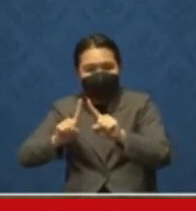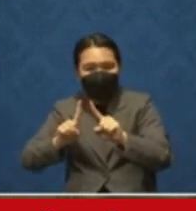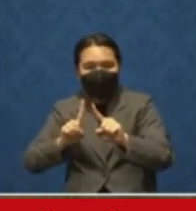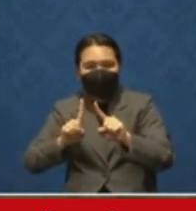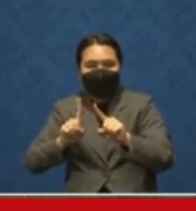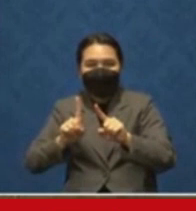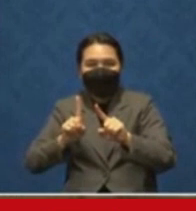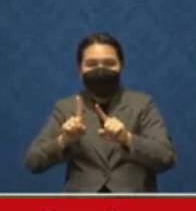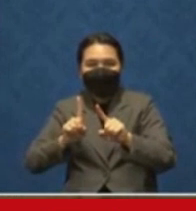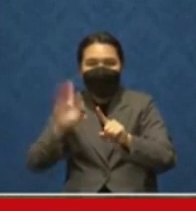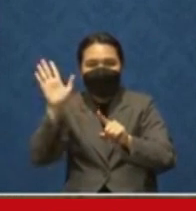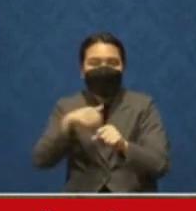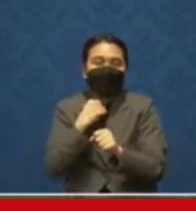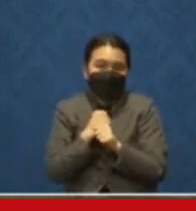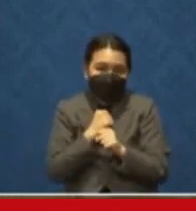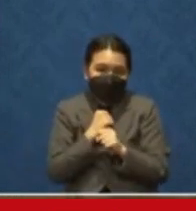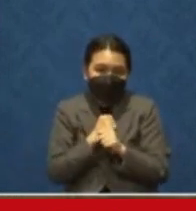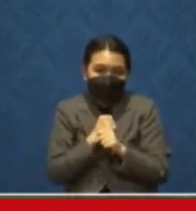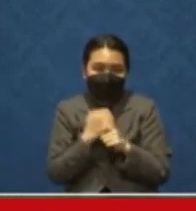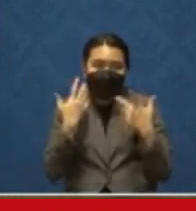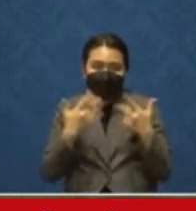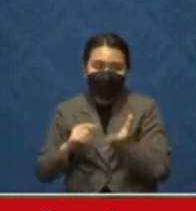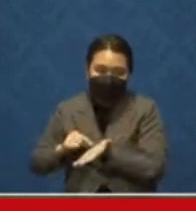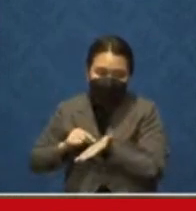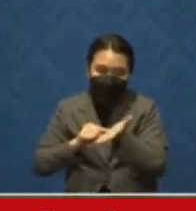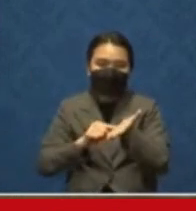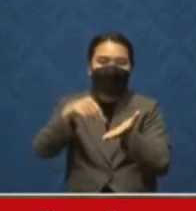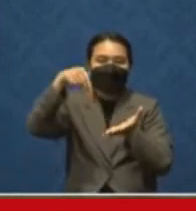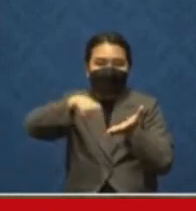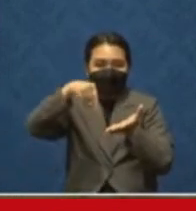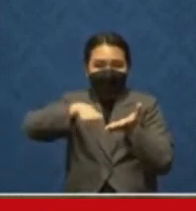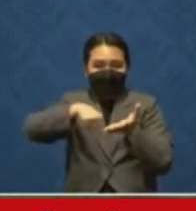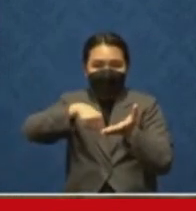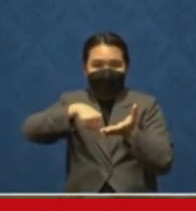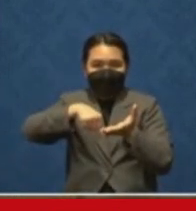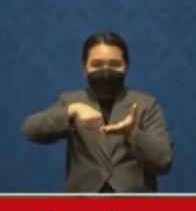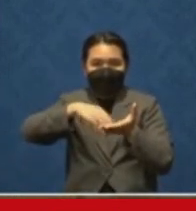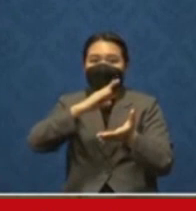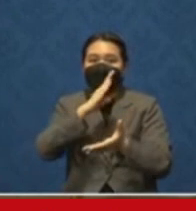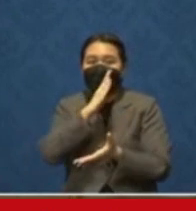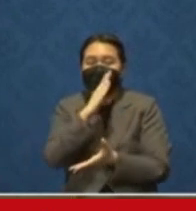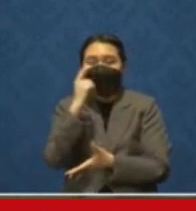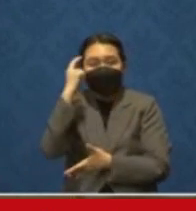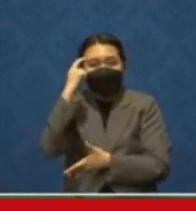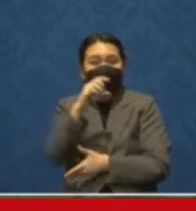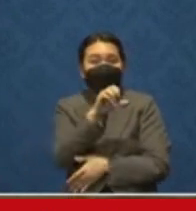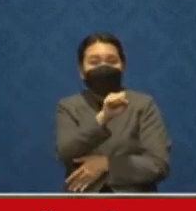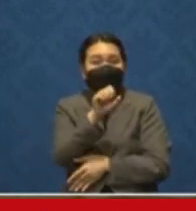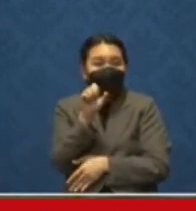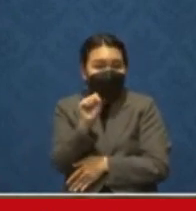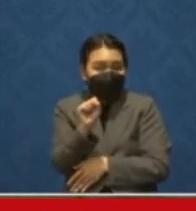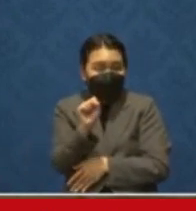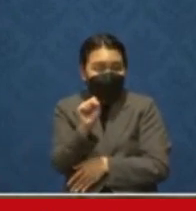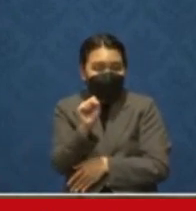บ้านสิ่งที่เขาสะท้อนออกมาผ่านโพธิ์พันธุ์หีบบัตรที่เขาอุตส่าห์ตตากฟ้าตากฝนมาเนี่ย